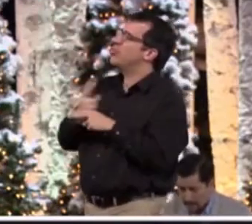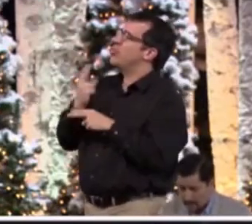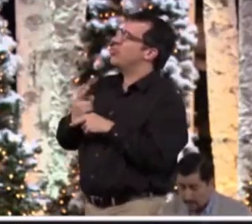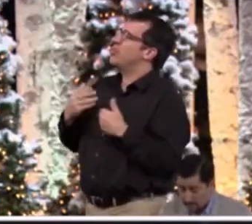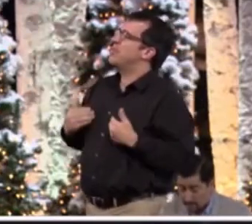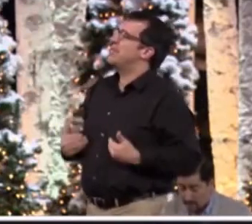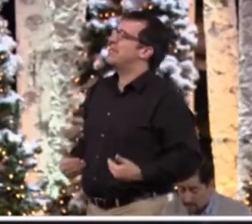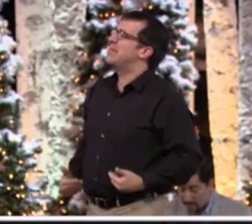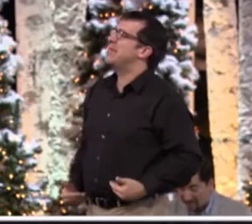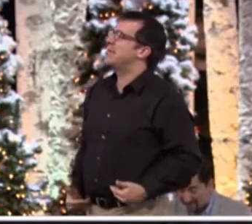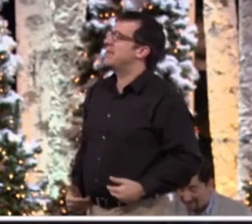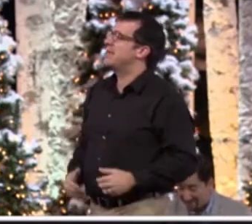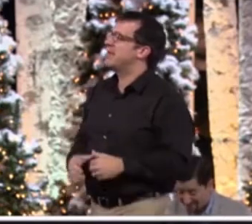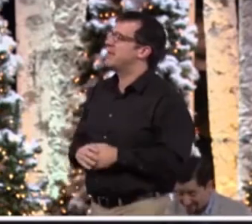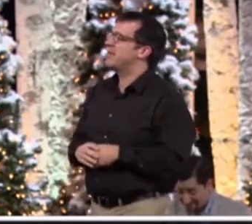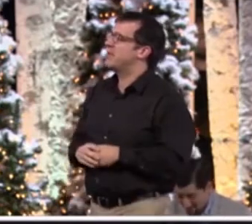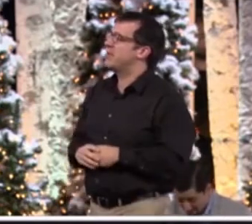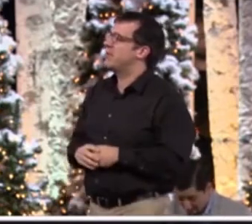गर्छु।